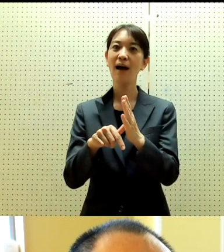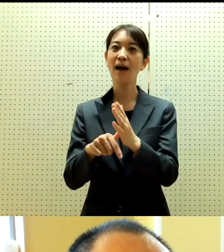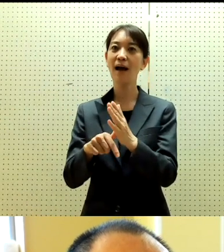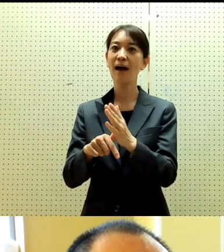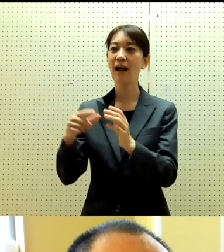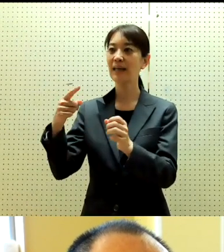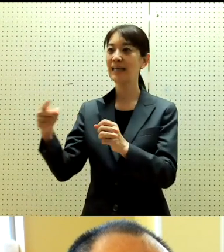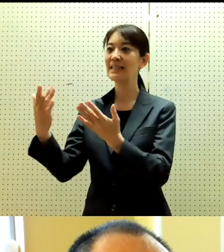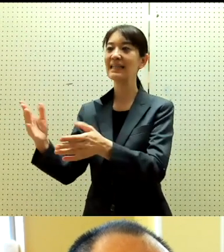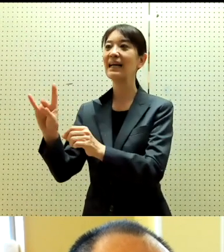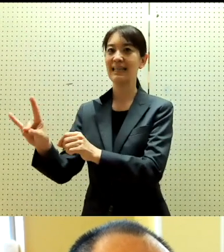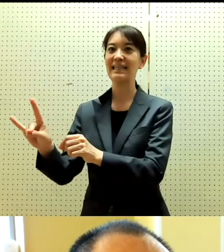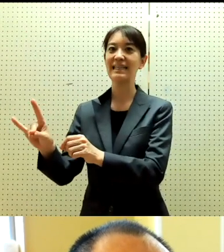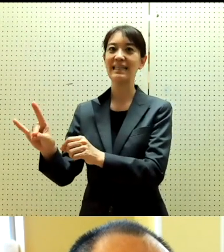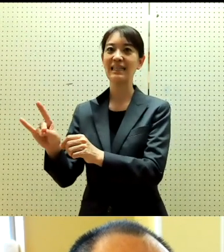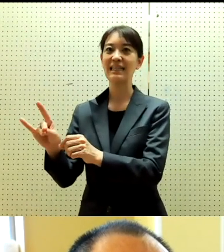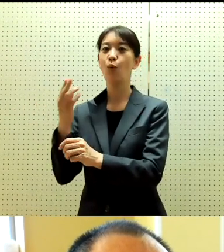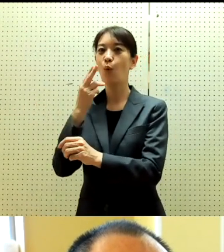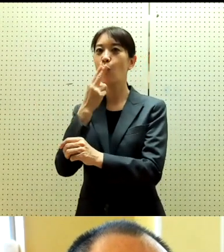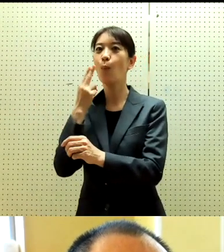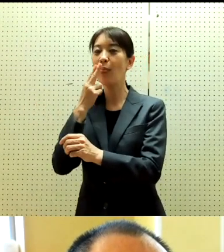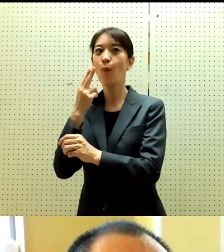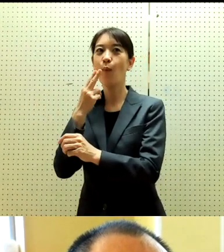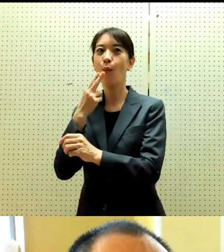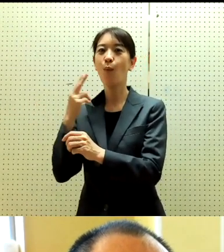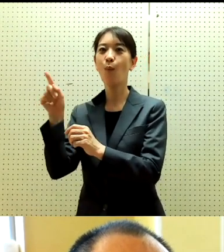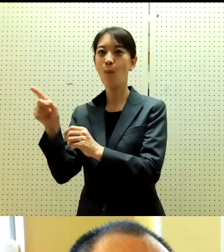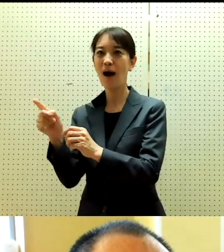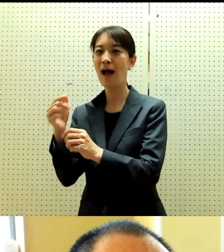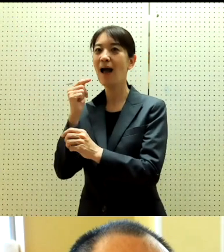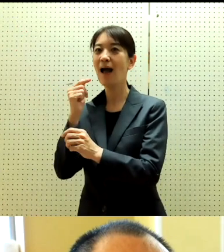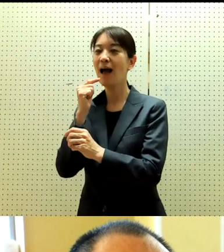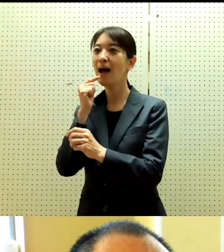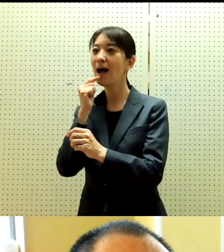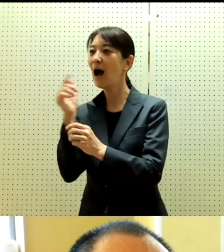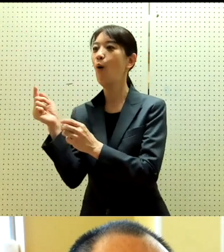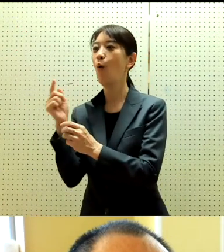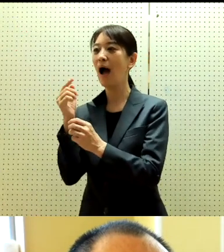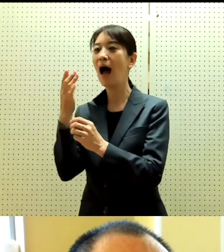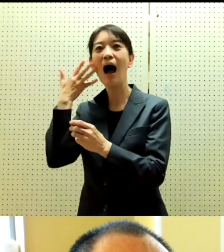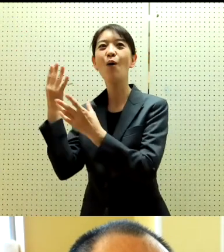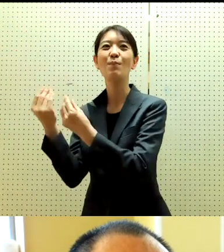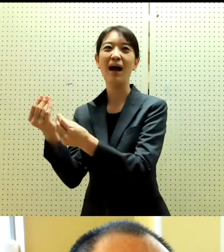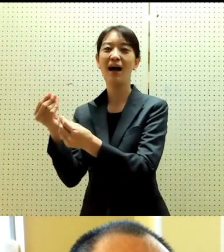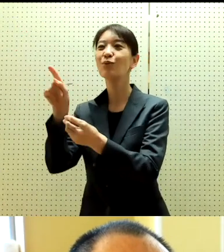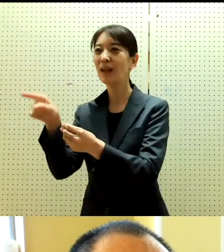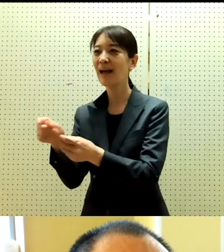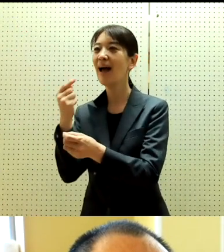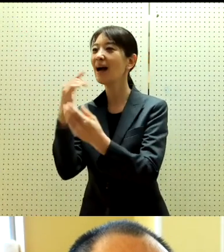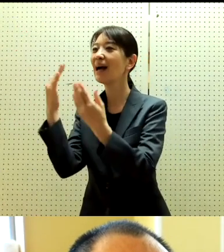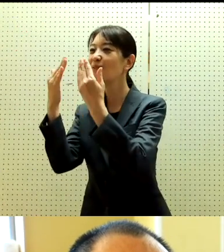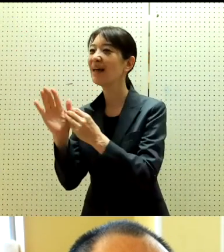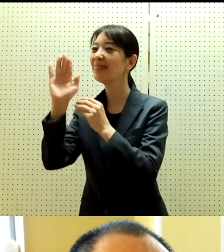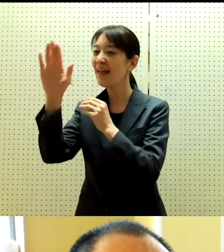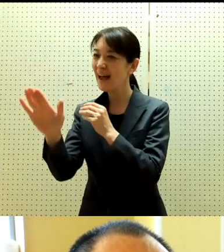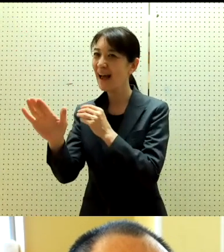トがまだ青いままだったので、赤くなったら写真に撮って送ってねって言ってあります。 なるほど、可